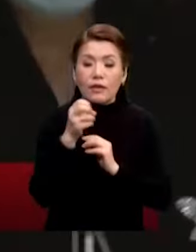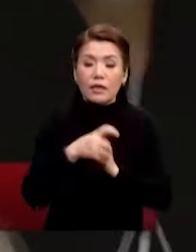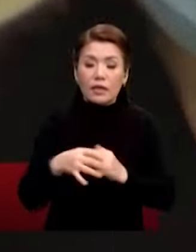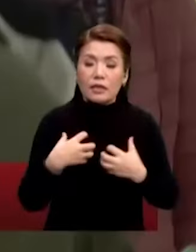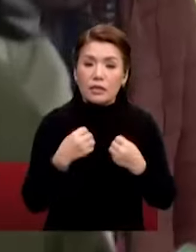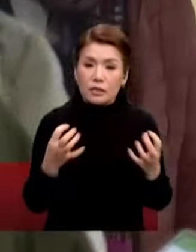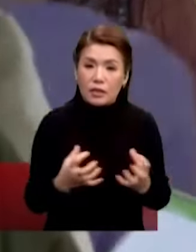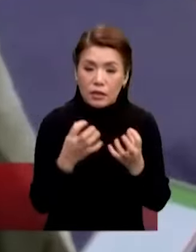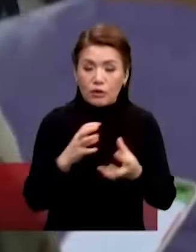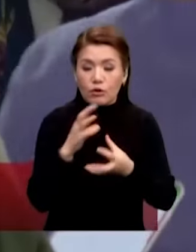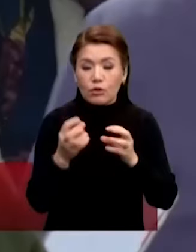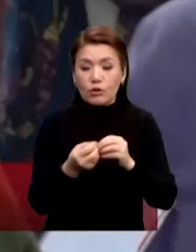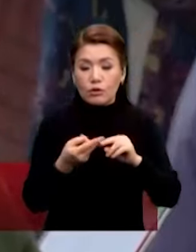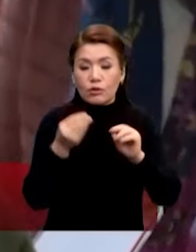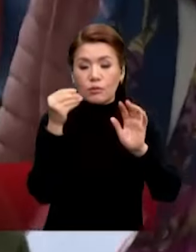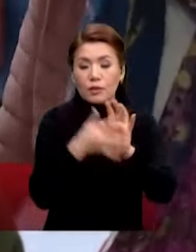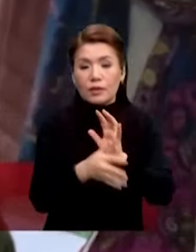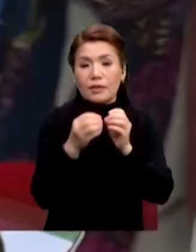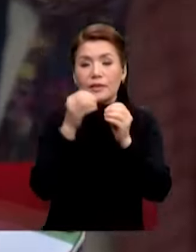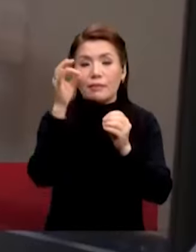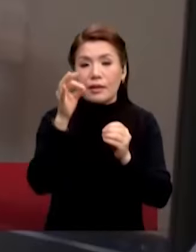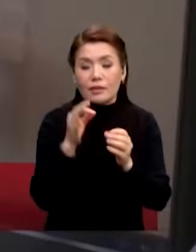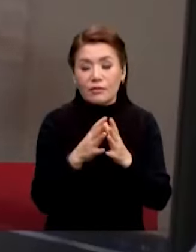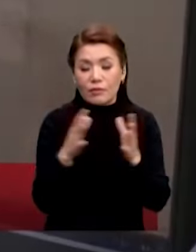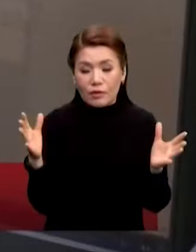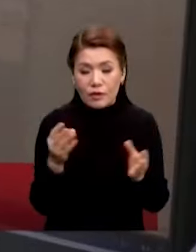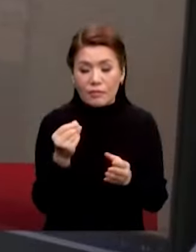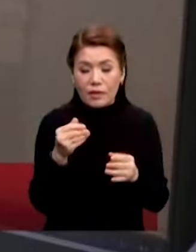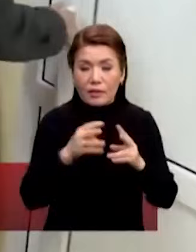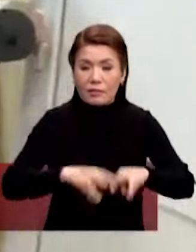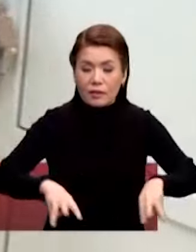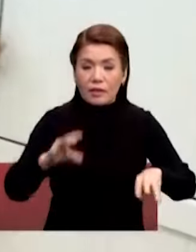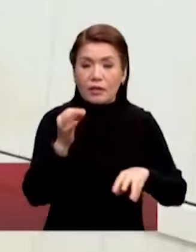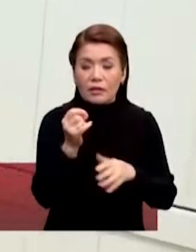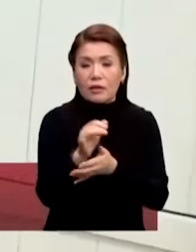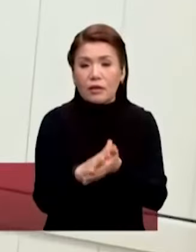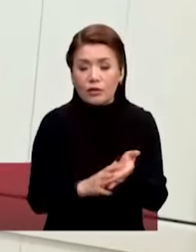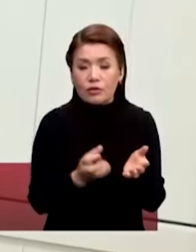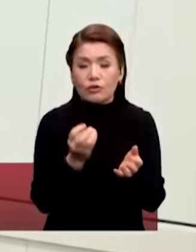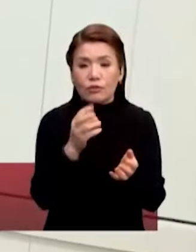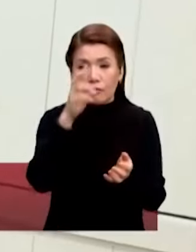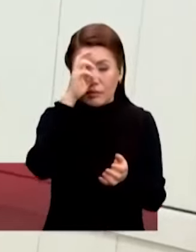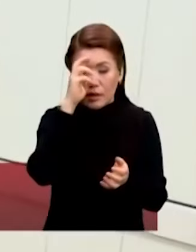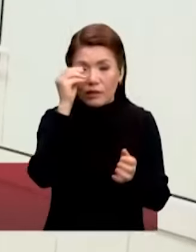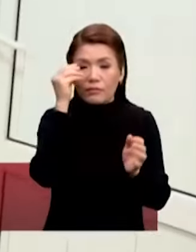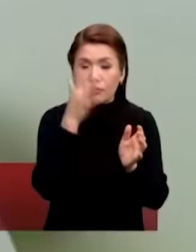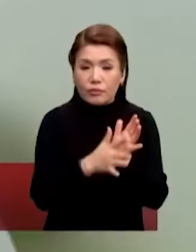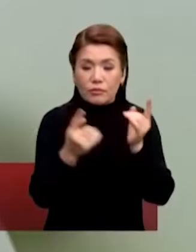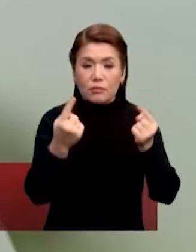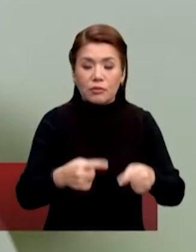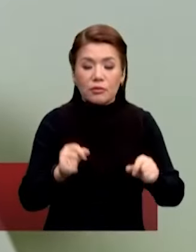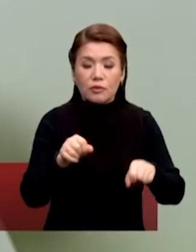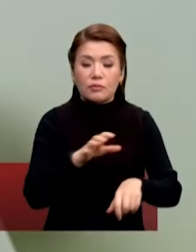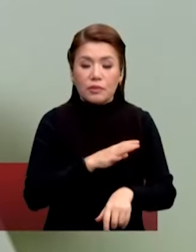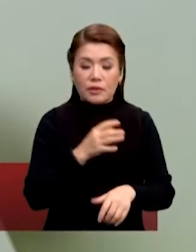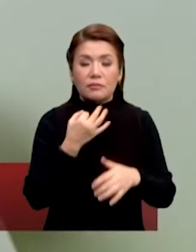сақтау саласы түйіндеп отыр. Мұндағы шығында 10%-дан астам көбейген. Қаржы сарапшысы Айбар Олжай бұлай кете берсе, мемлекет сазға отыру мүмкін дейді.